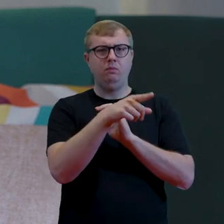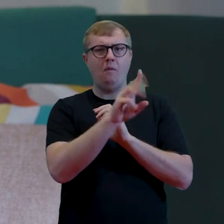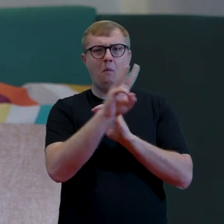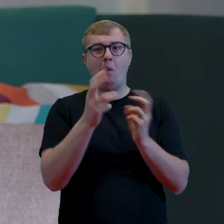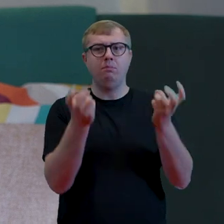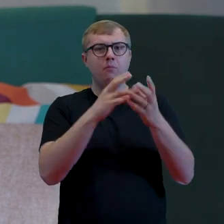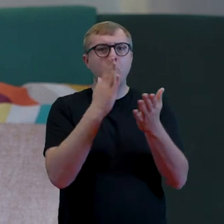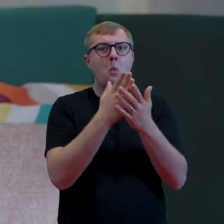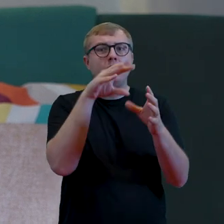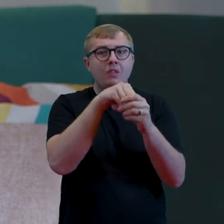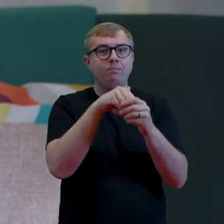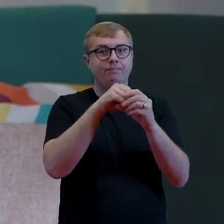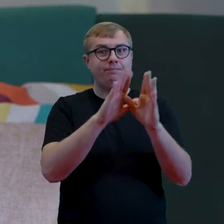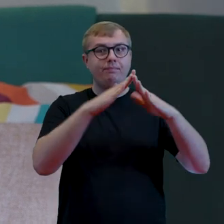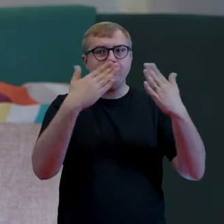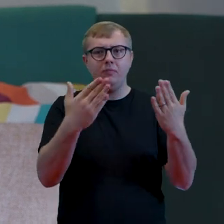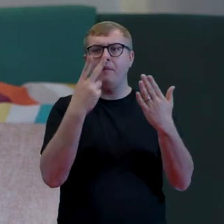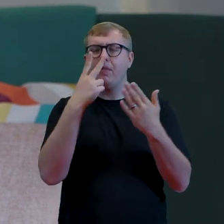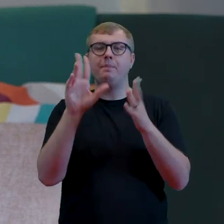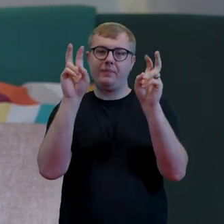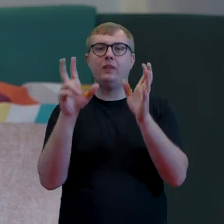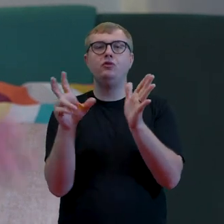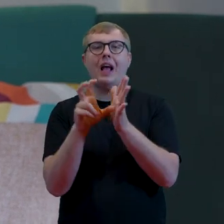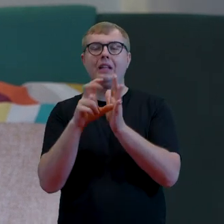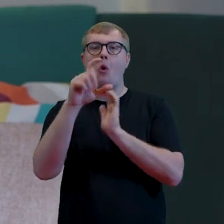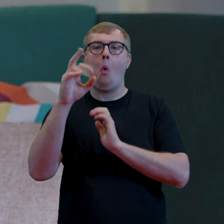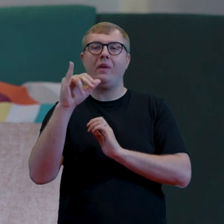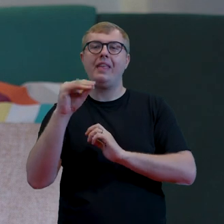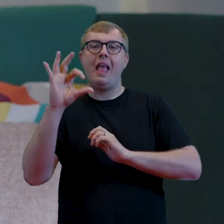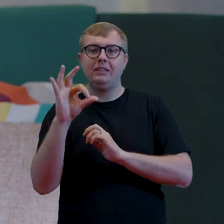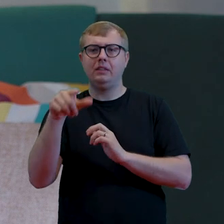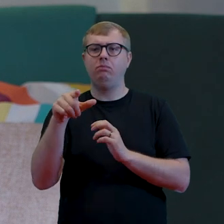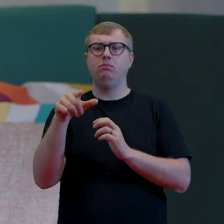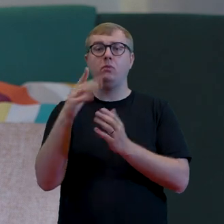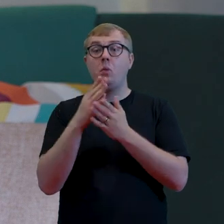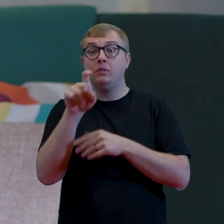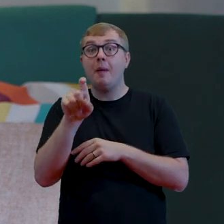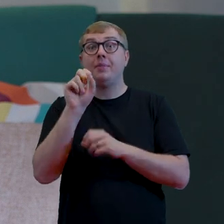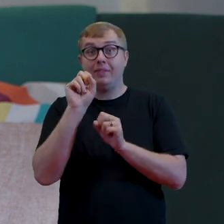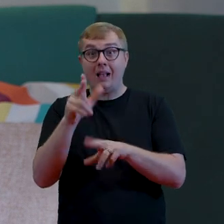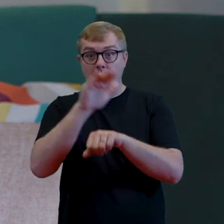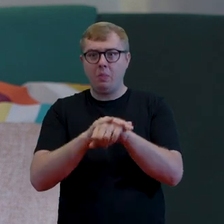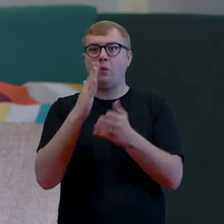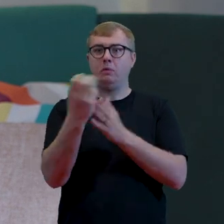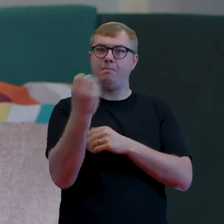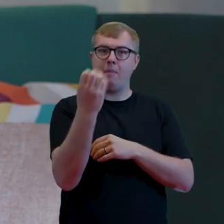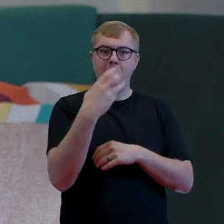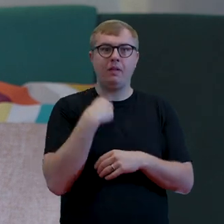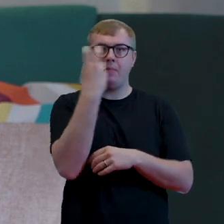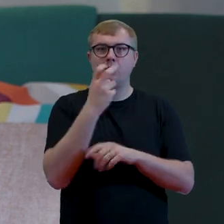weszło w życie te ciasteczka które jak człowiek wykaże jakieś zainteresowanie czymś to samemu przysyłają to coś co czym wyraził